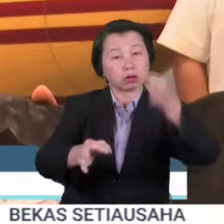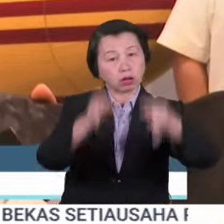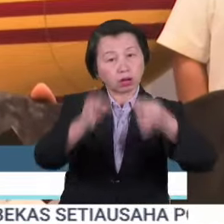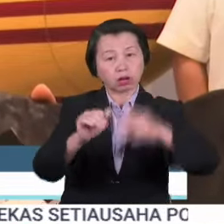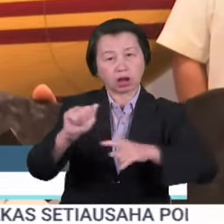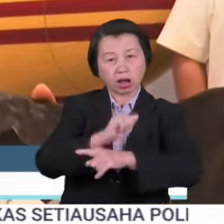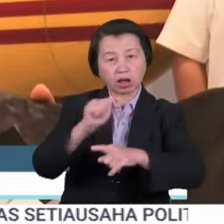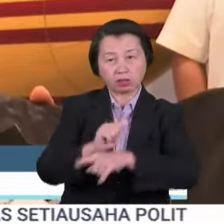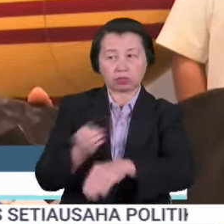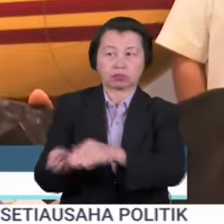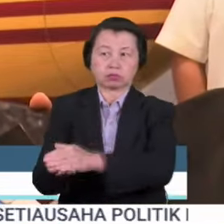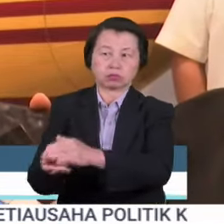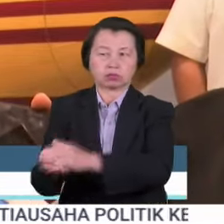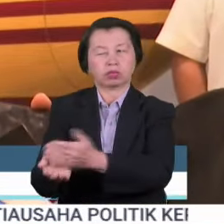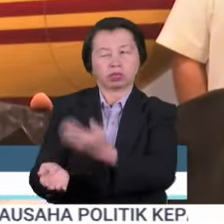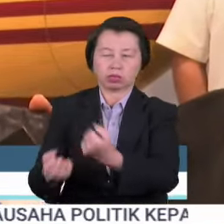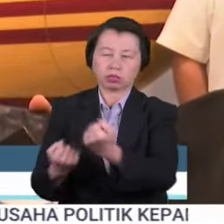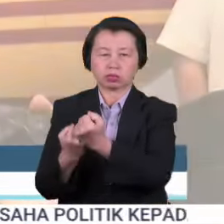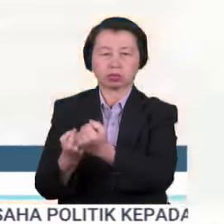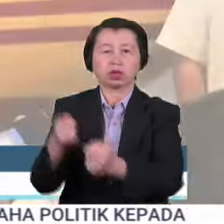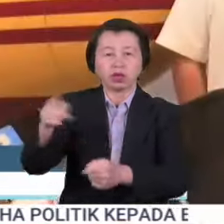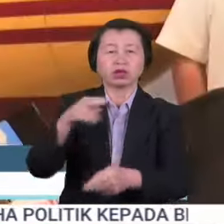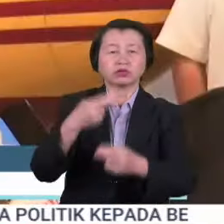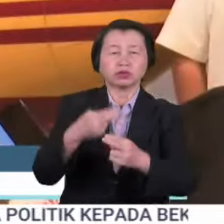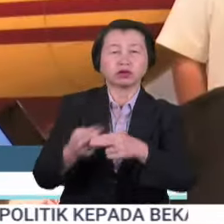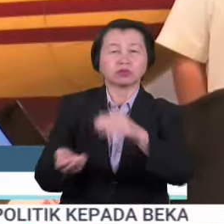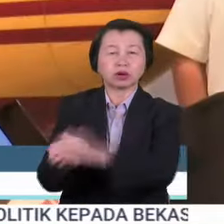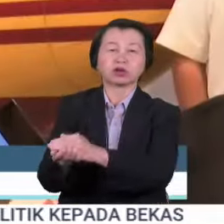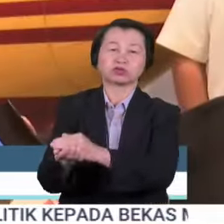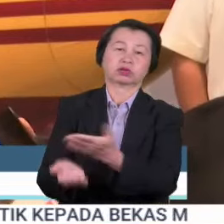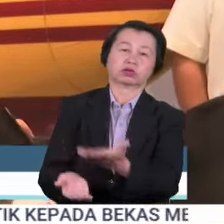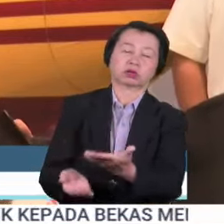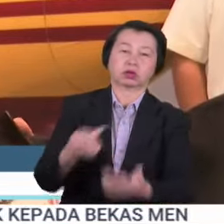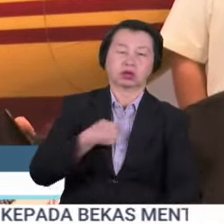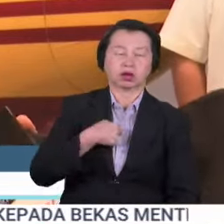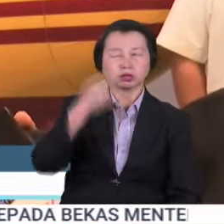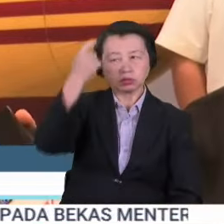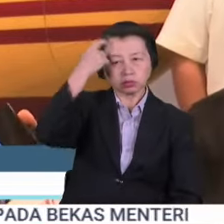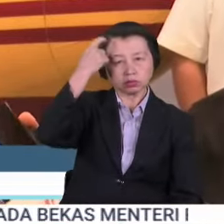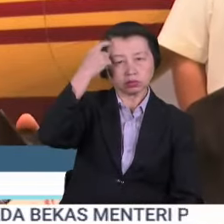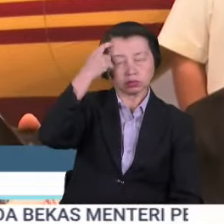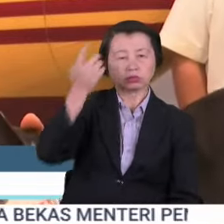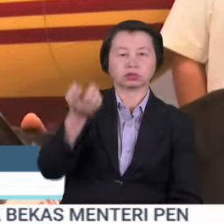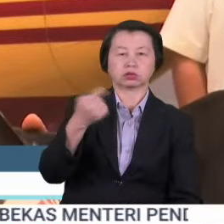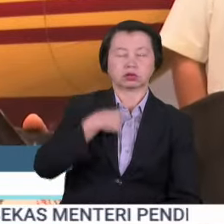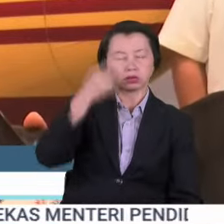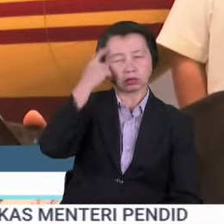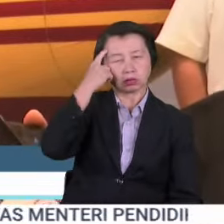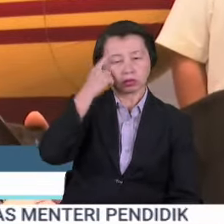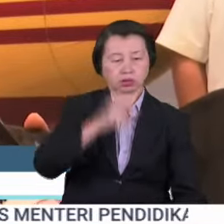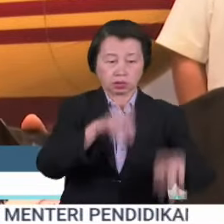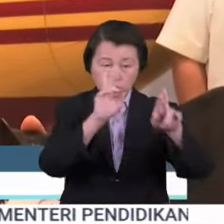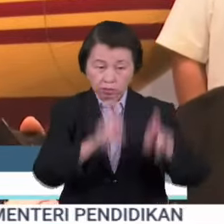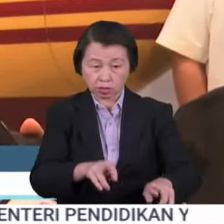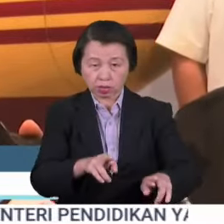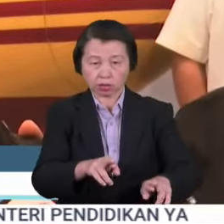sekiranya amalan sogokan itu adalah amalan rasuah, saya berpandangan